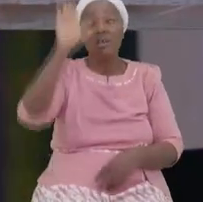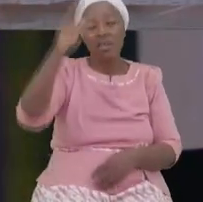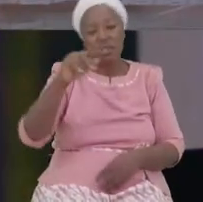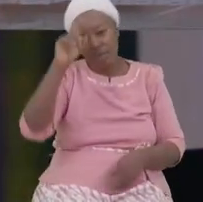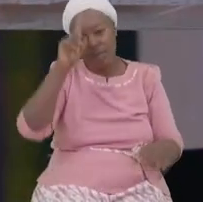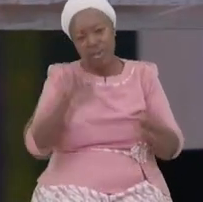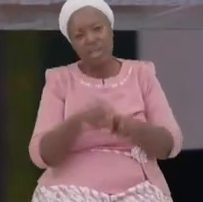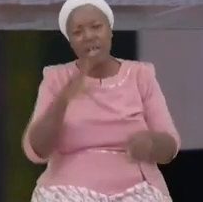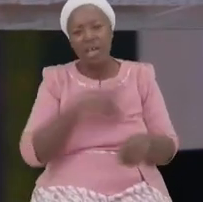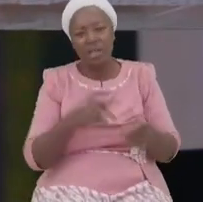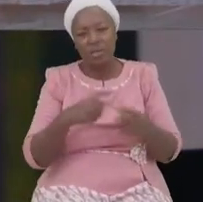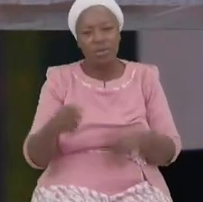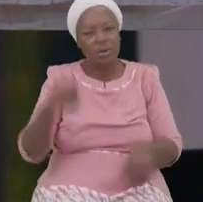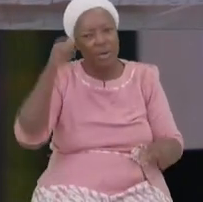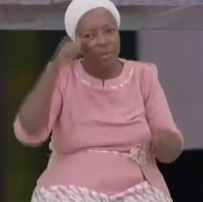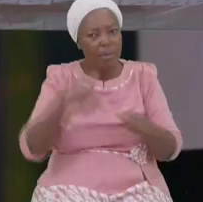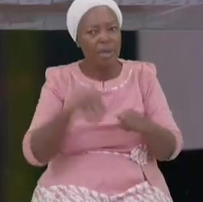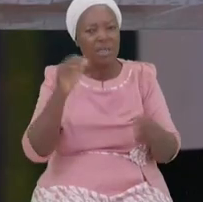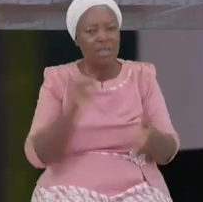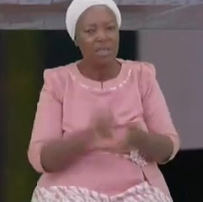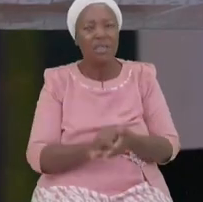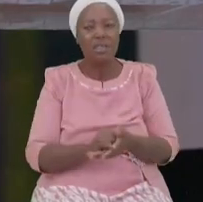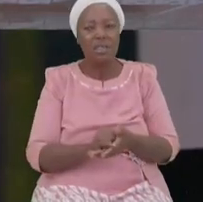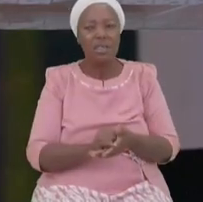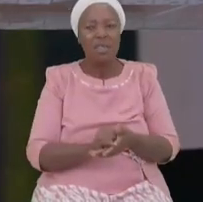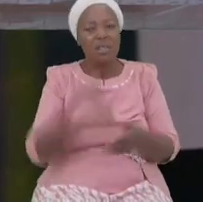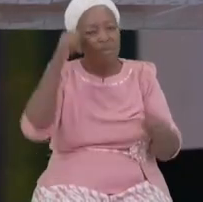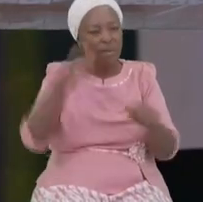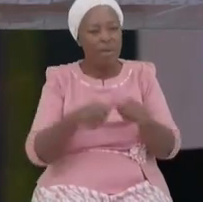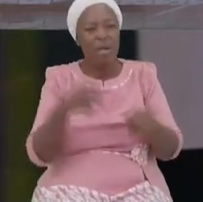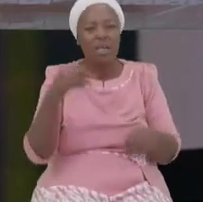de ses commandements afin de les accomplir.